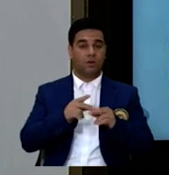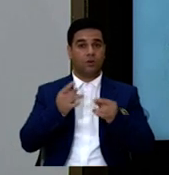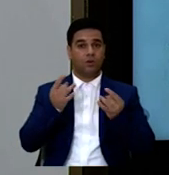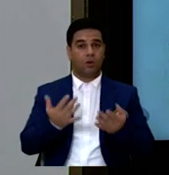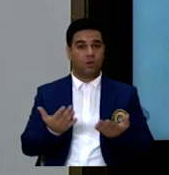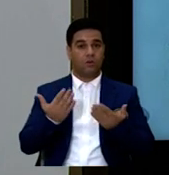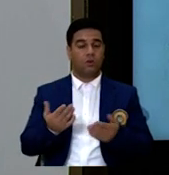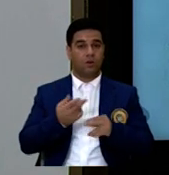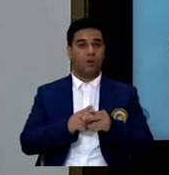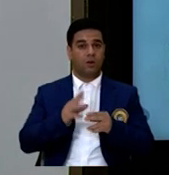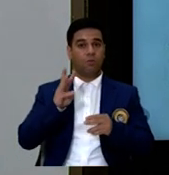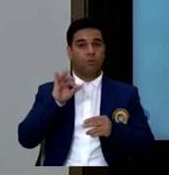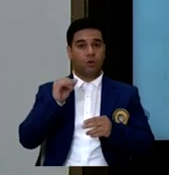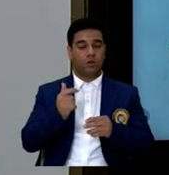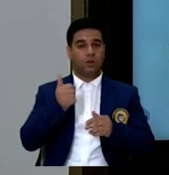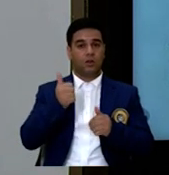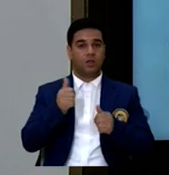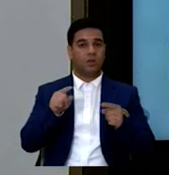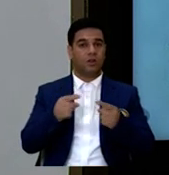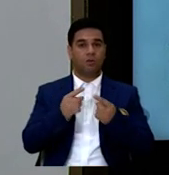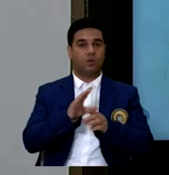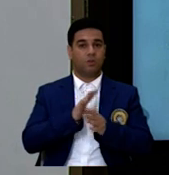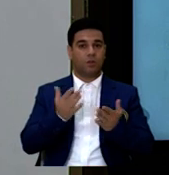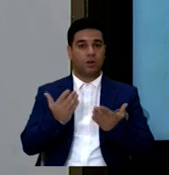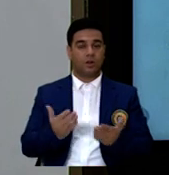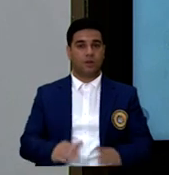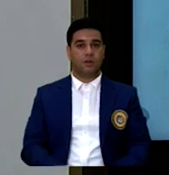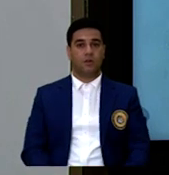soddaligi tufayli miyachasi yaxshi rivojlanmagan.